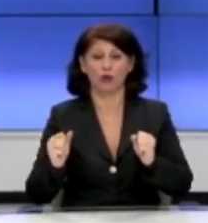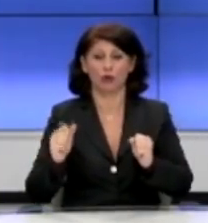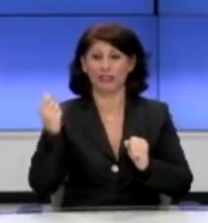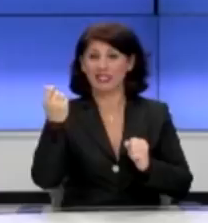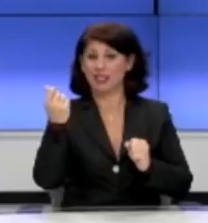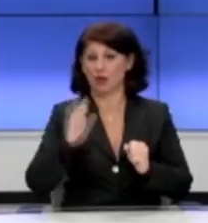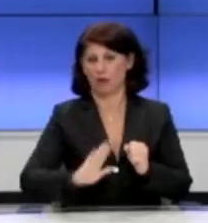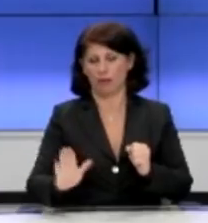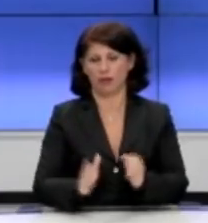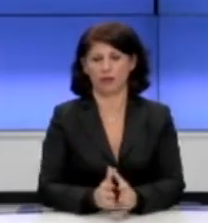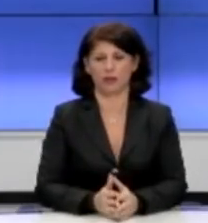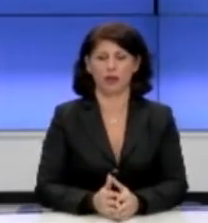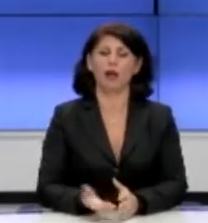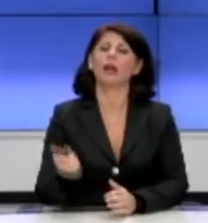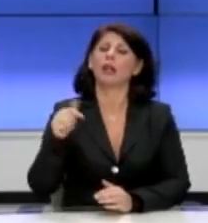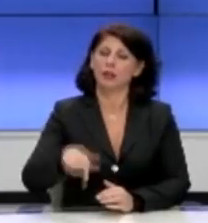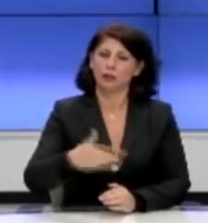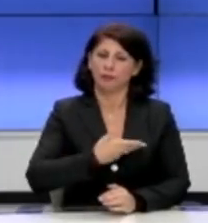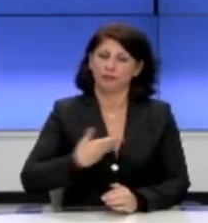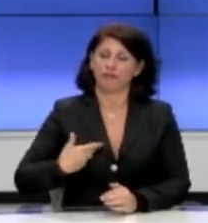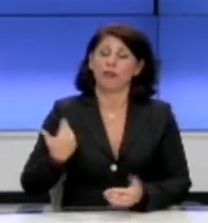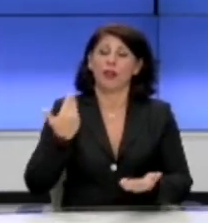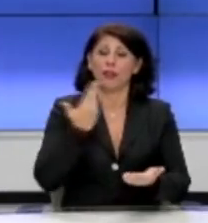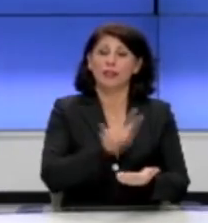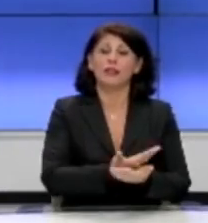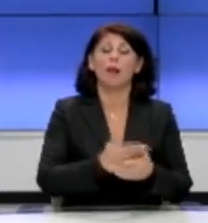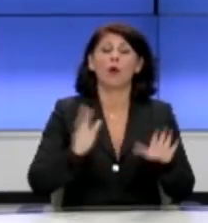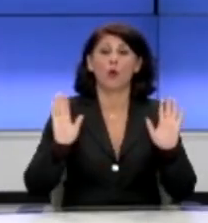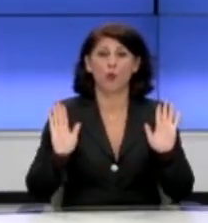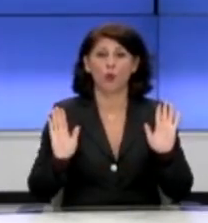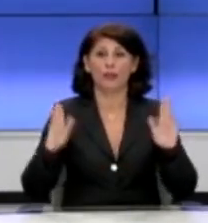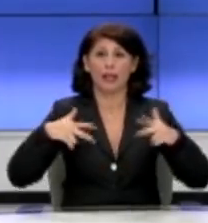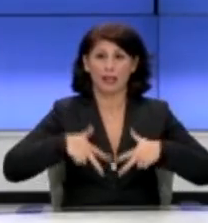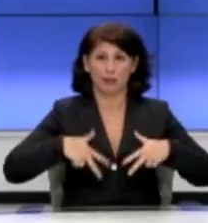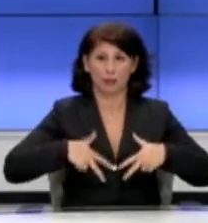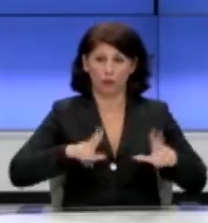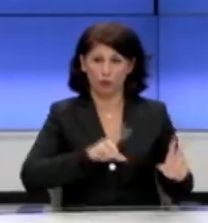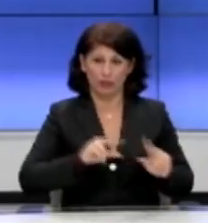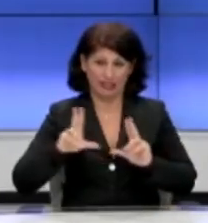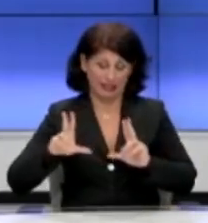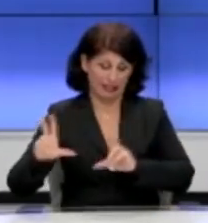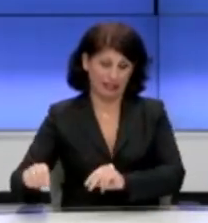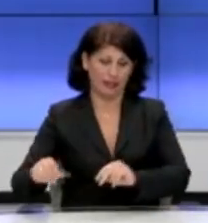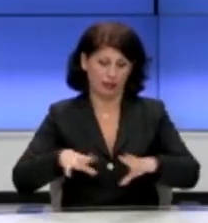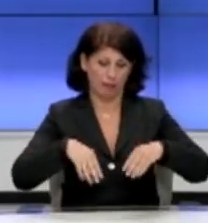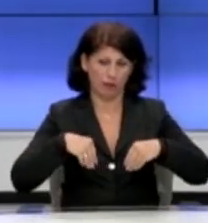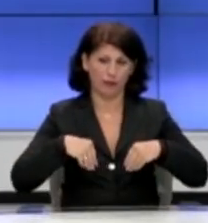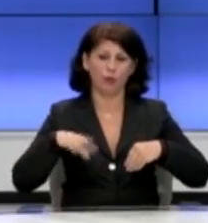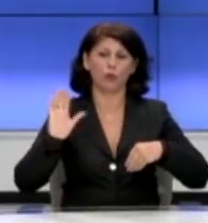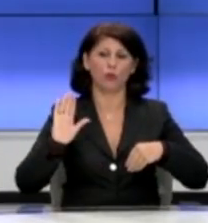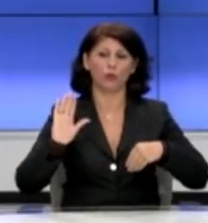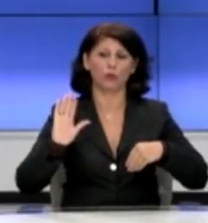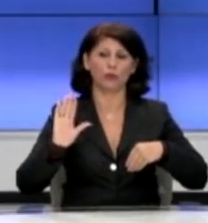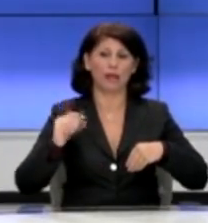της οικονομίας. Γι' αυτό και εμείς δεν ζητάμε ούτε υπουργούς κοινής αποδοχής, ούτε